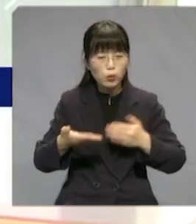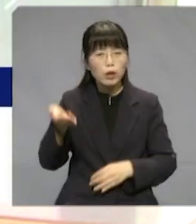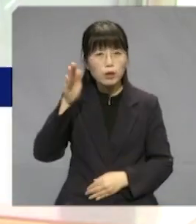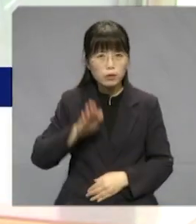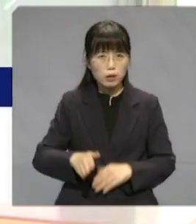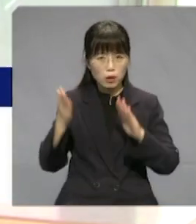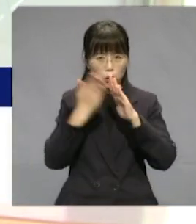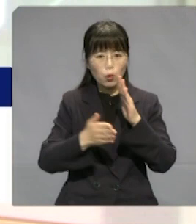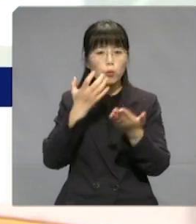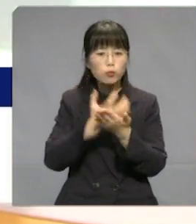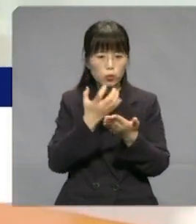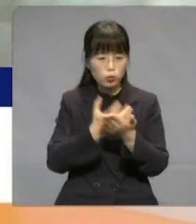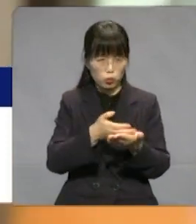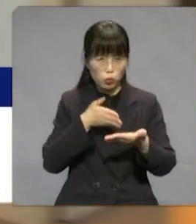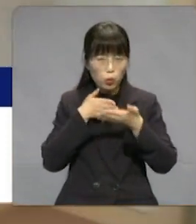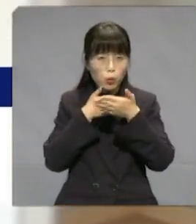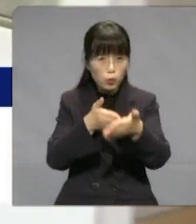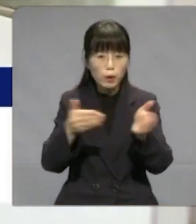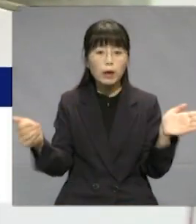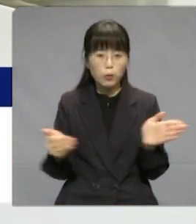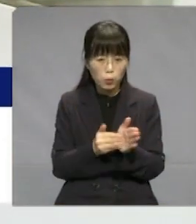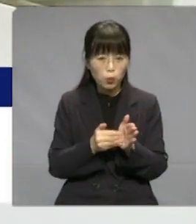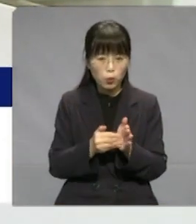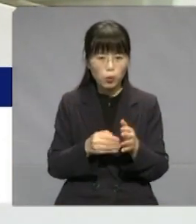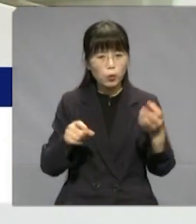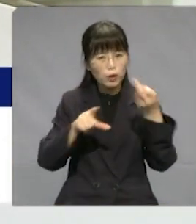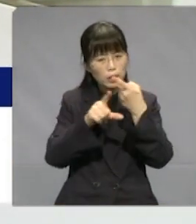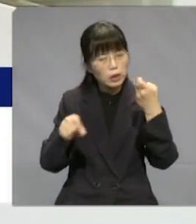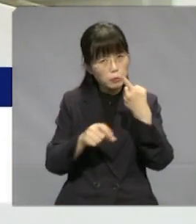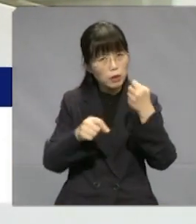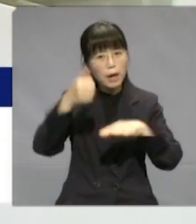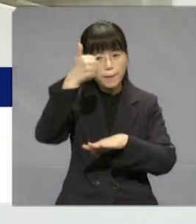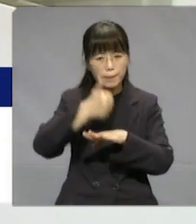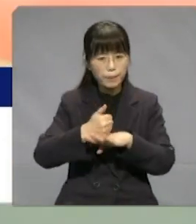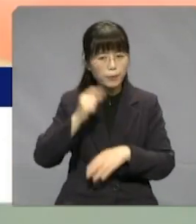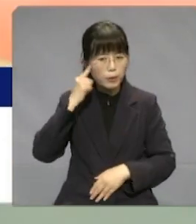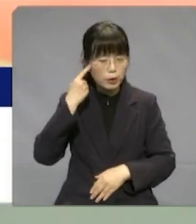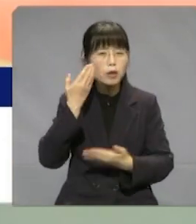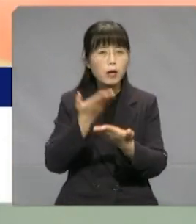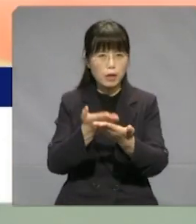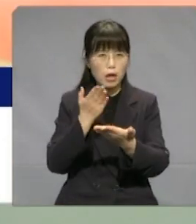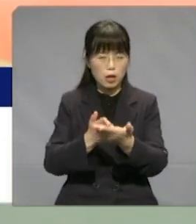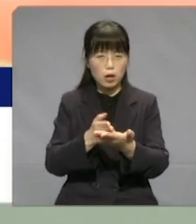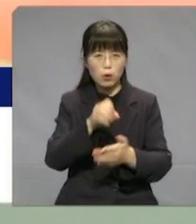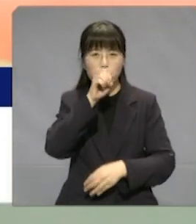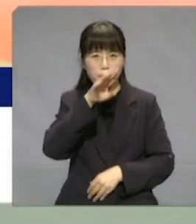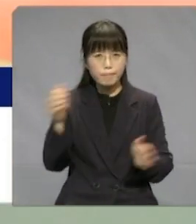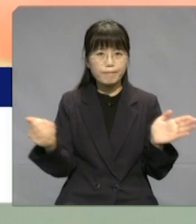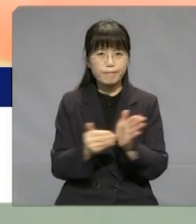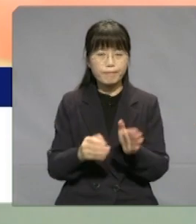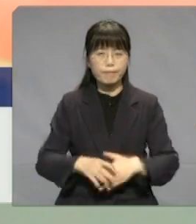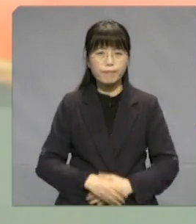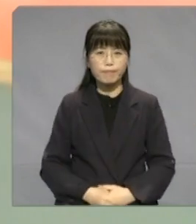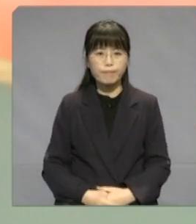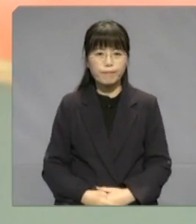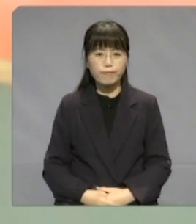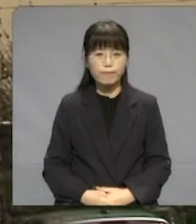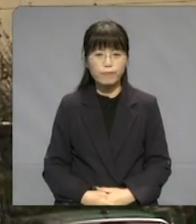준다고는 하는데 공문도 시행했고 이번 달 말까지 좀 의견을 좀 달라고